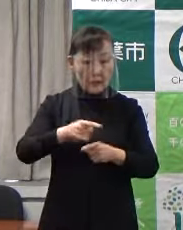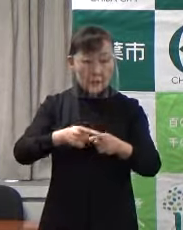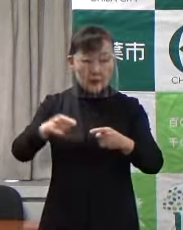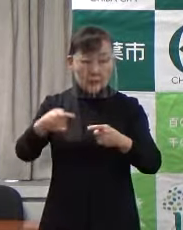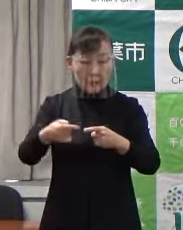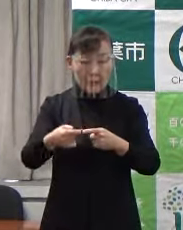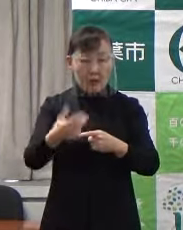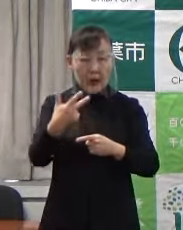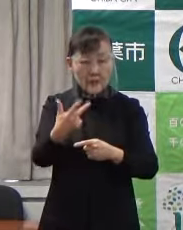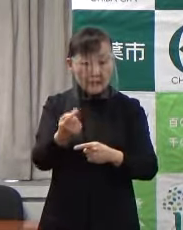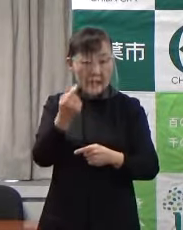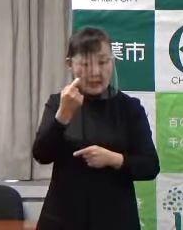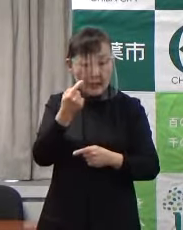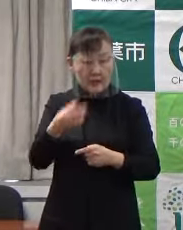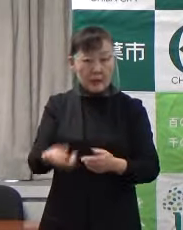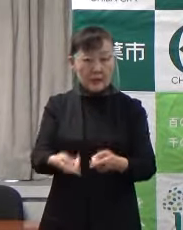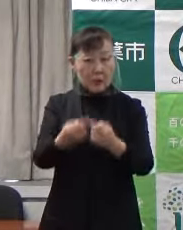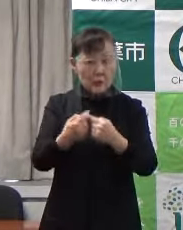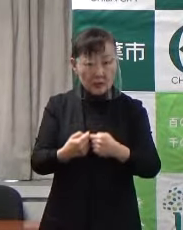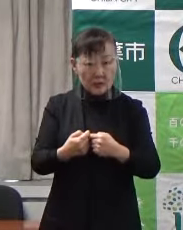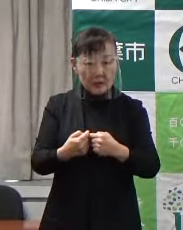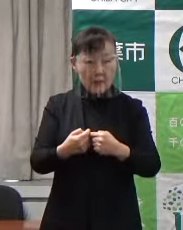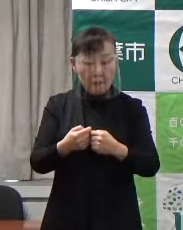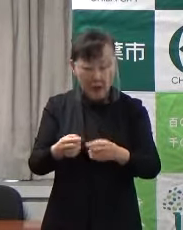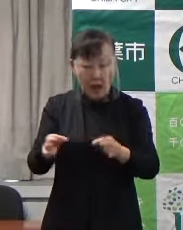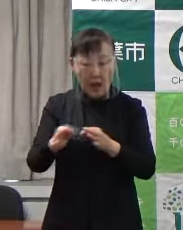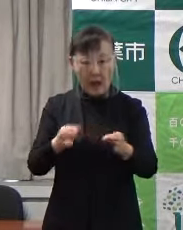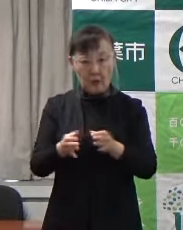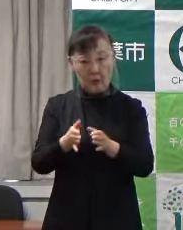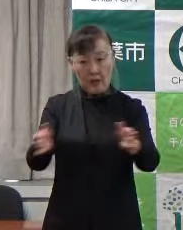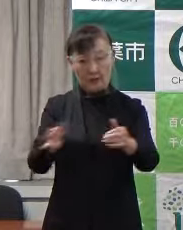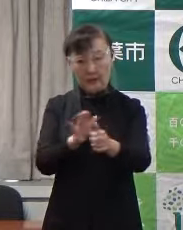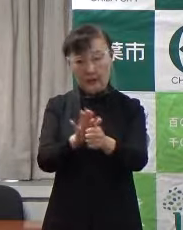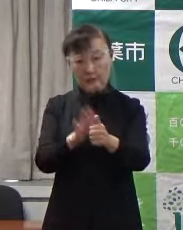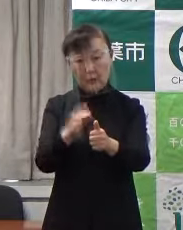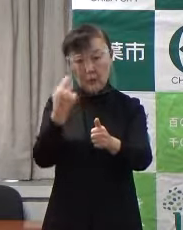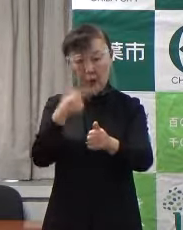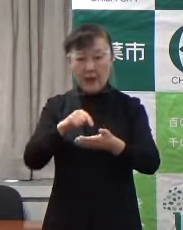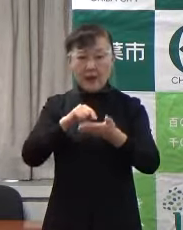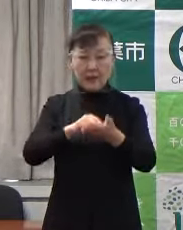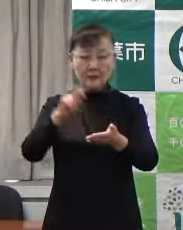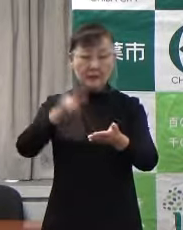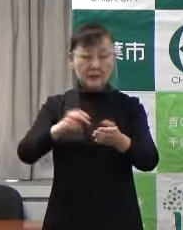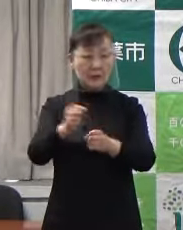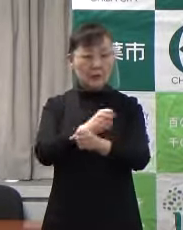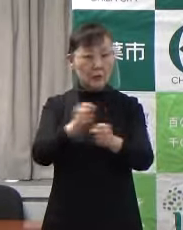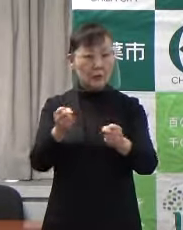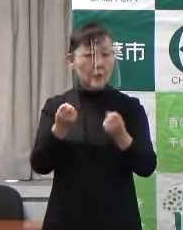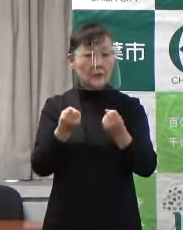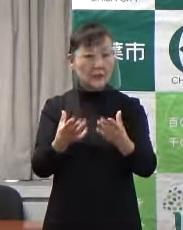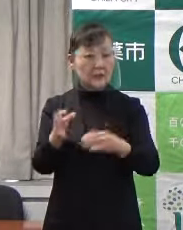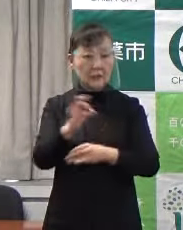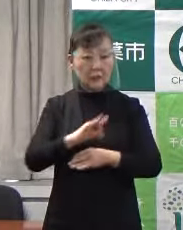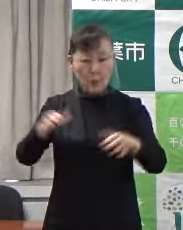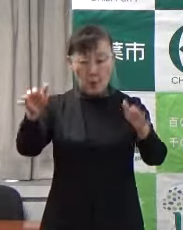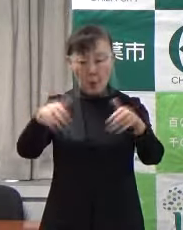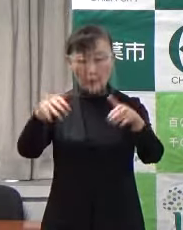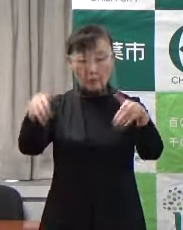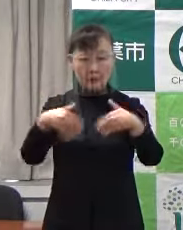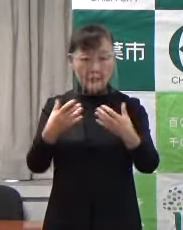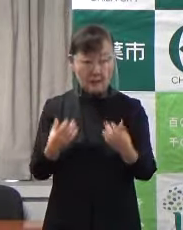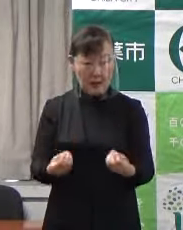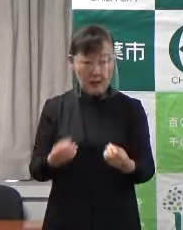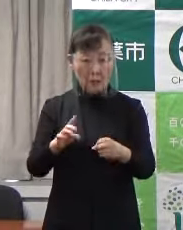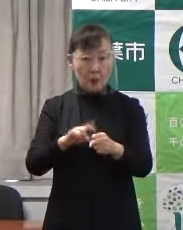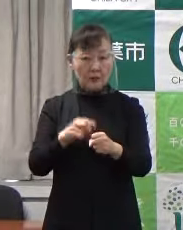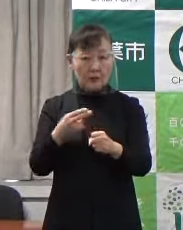については市が試験的に導入して販路開拓を支援するトライアル発注認定事業の新商品を募集しまして、今